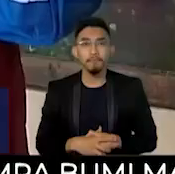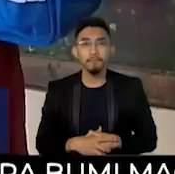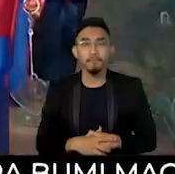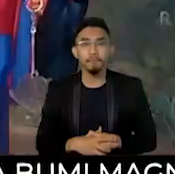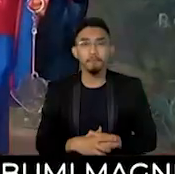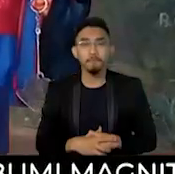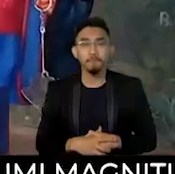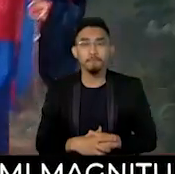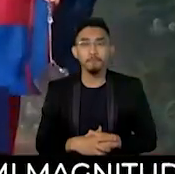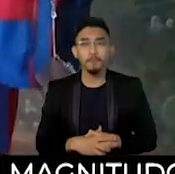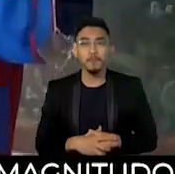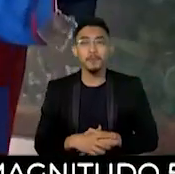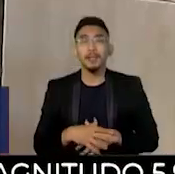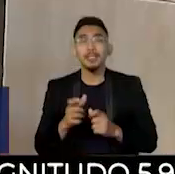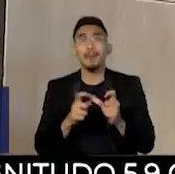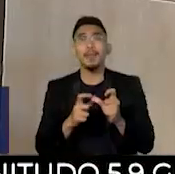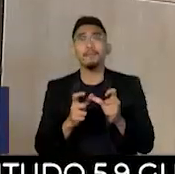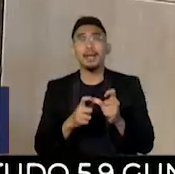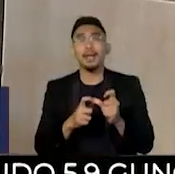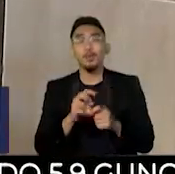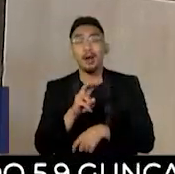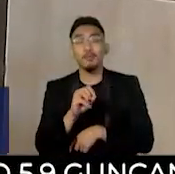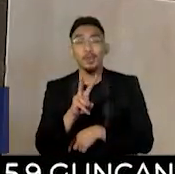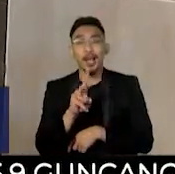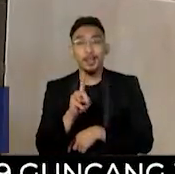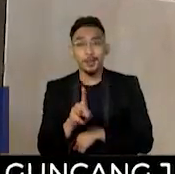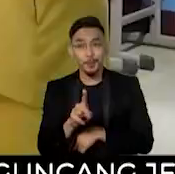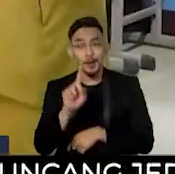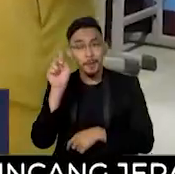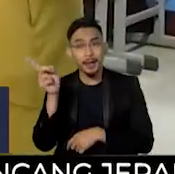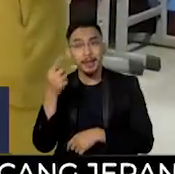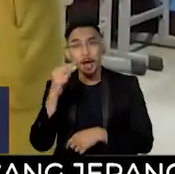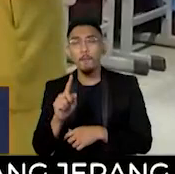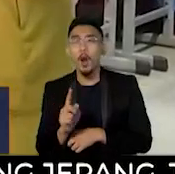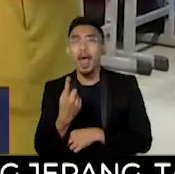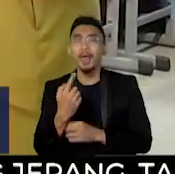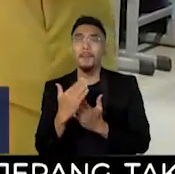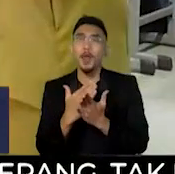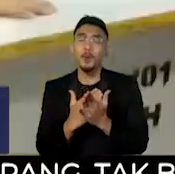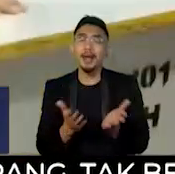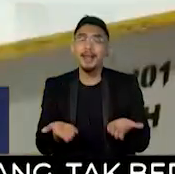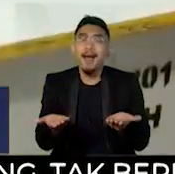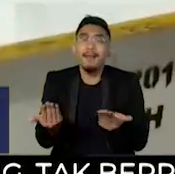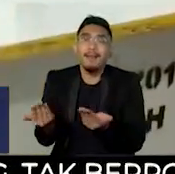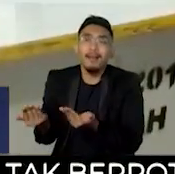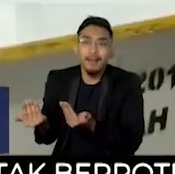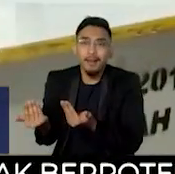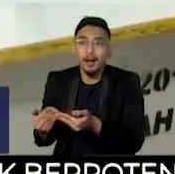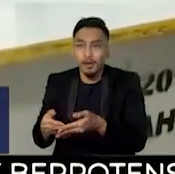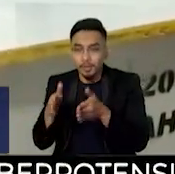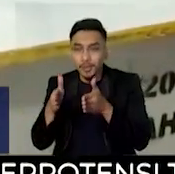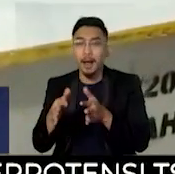Sejak September 2021, pemerintah memutuskan melonggarkan berbagai sektor kegiatan masyarakat, salah satunya sektor pendidikan dengan dibukanya